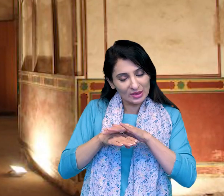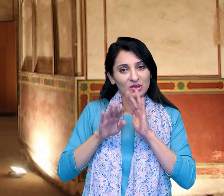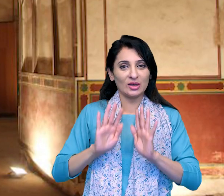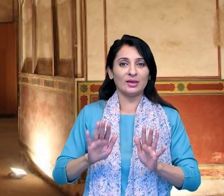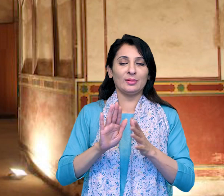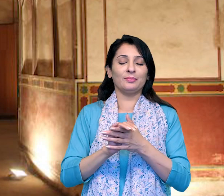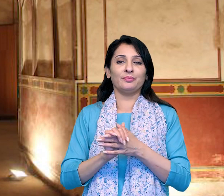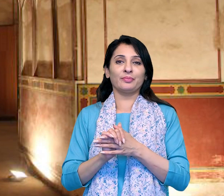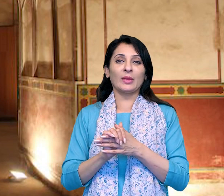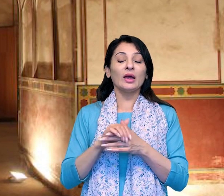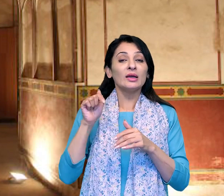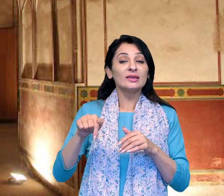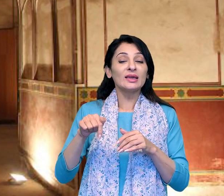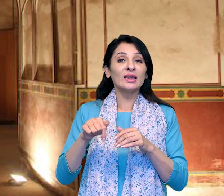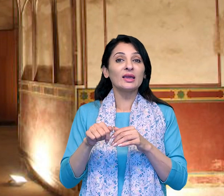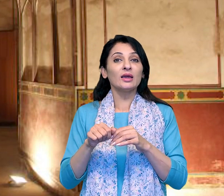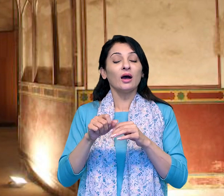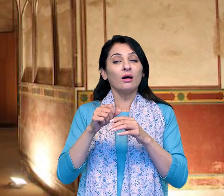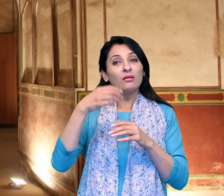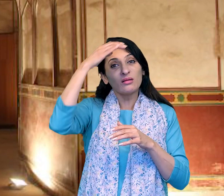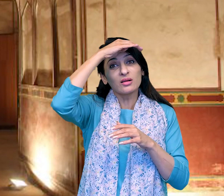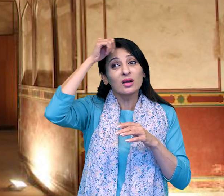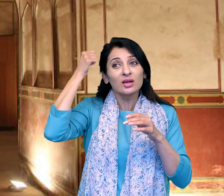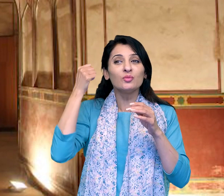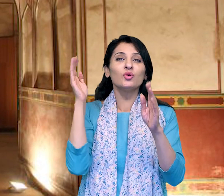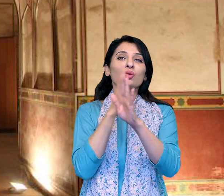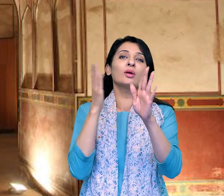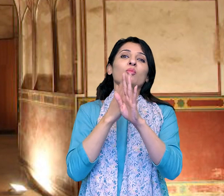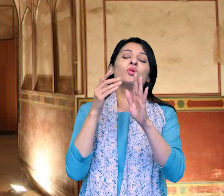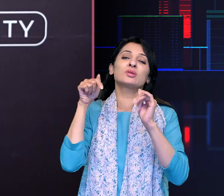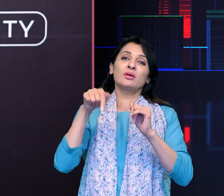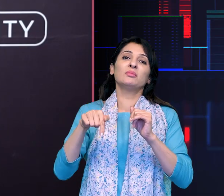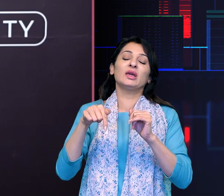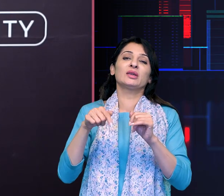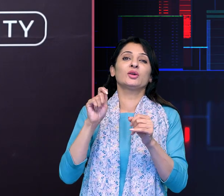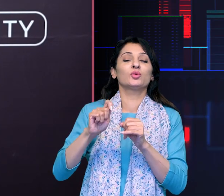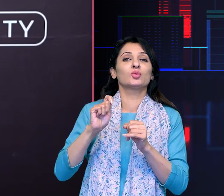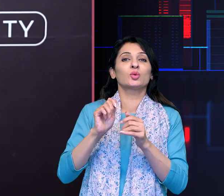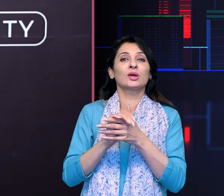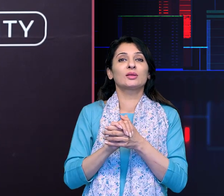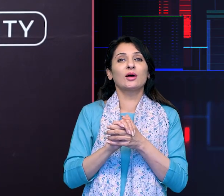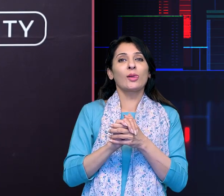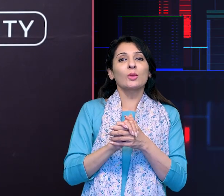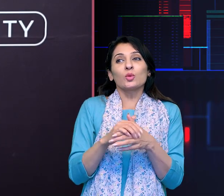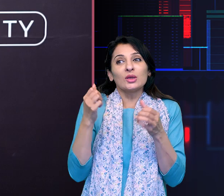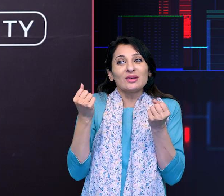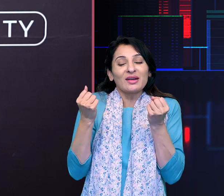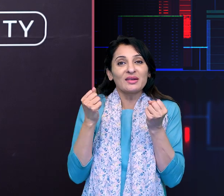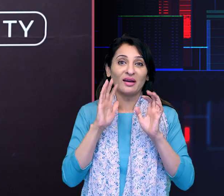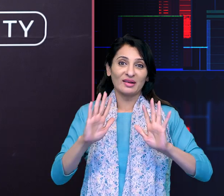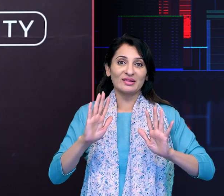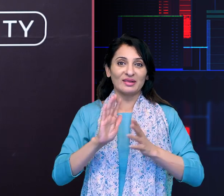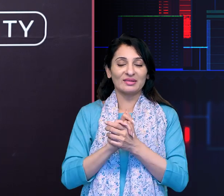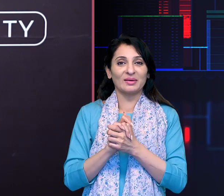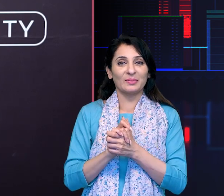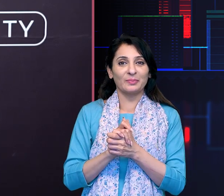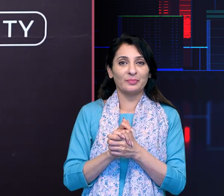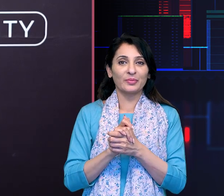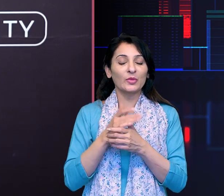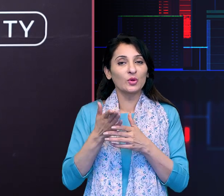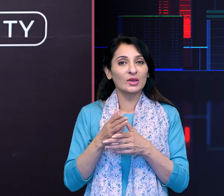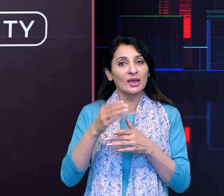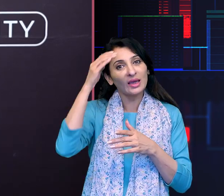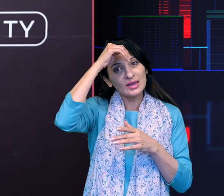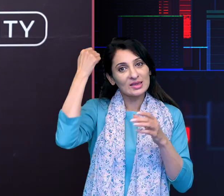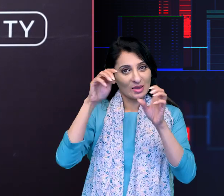है समर पैलेस जो गर्मियों में उसे होता था क्योंकि कंपेरटिवली इसका टेंपरेचर समर्स में नॉर्मली ऊपर के रिश्वत बहुत कम